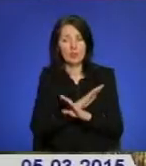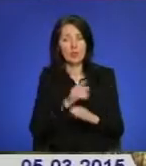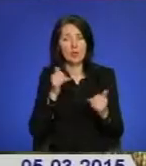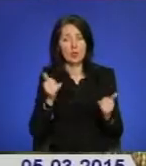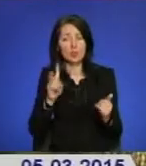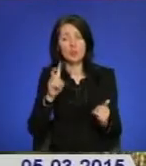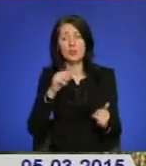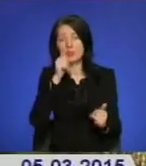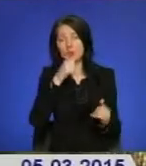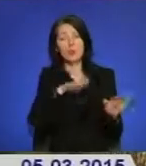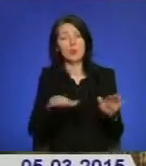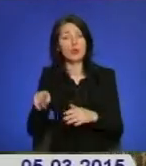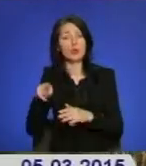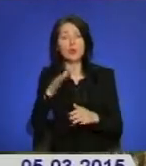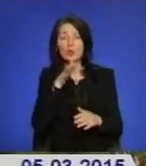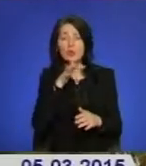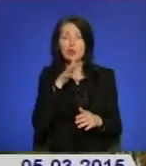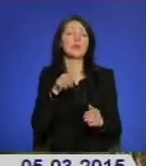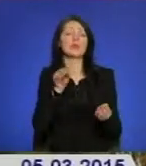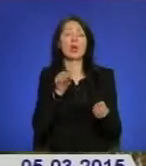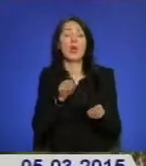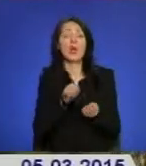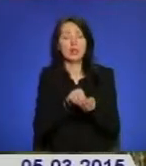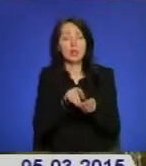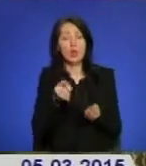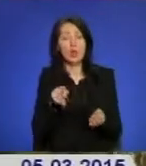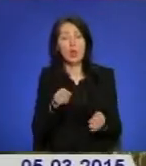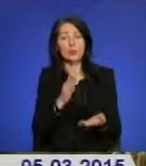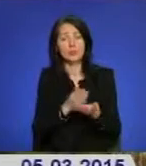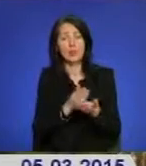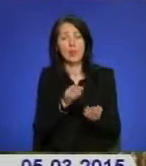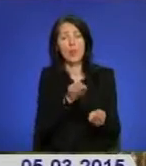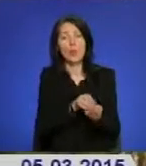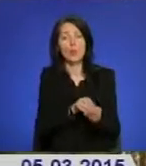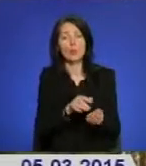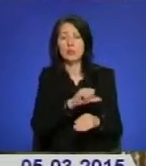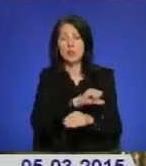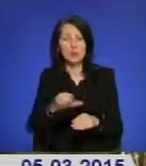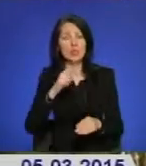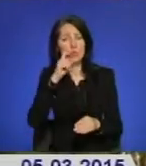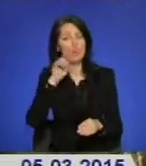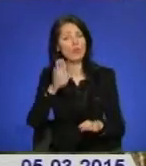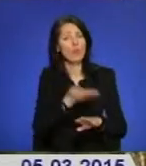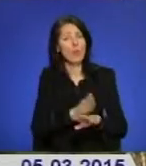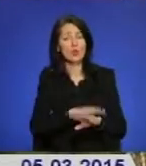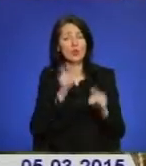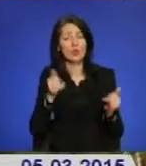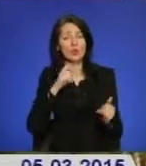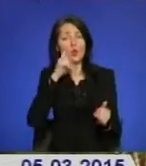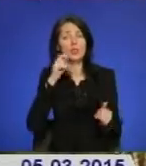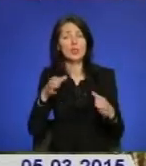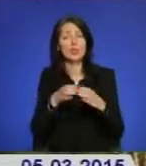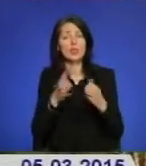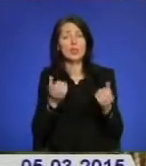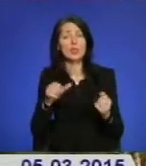200 років минуло з того часу тіло його покоїться похоронене за межами України в Польщі сьогодні українська делегація